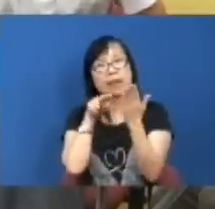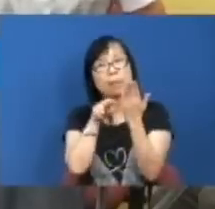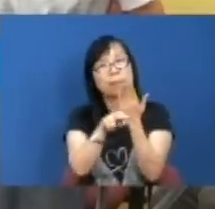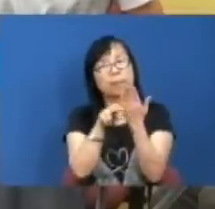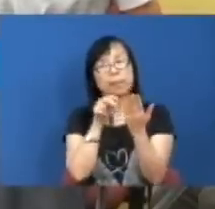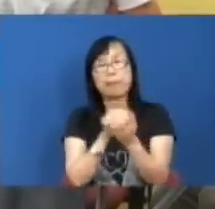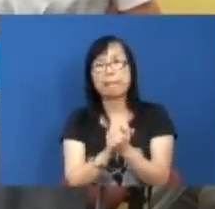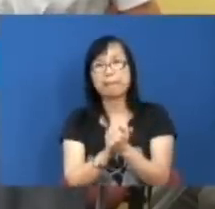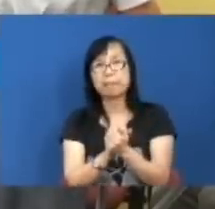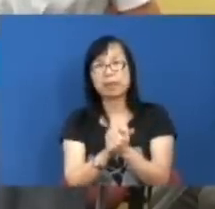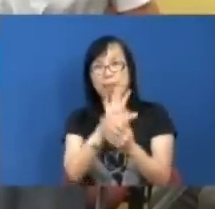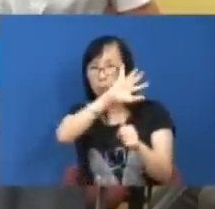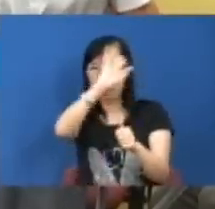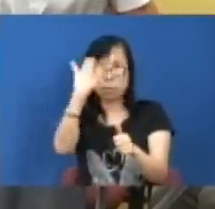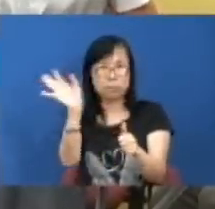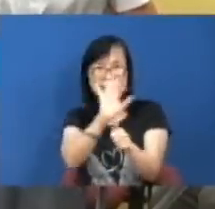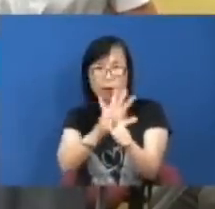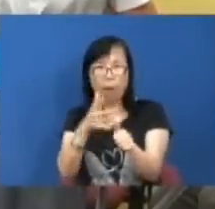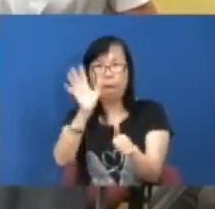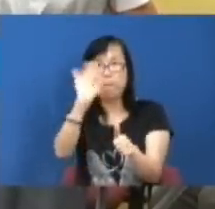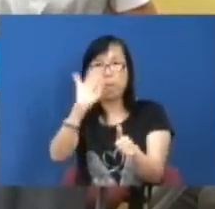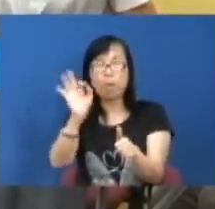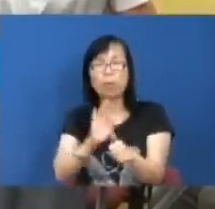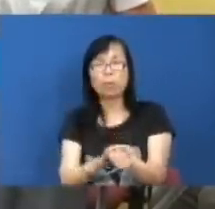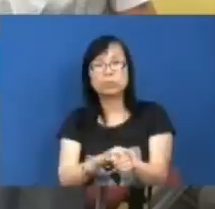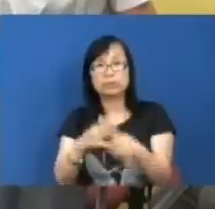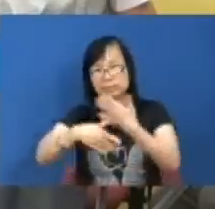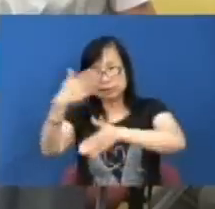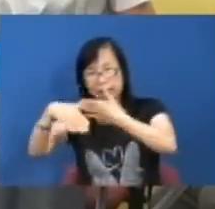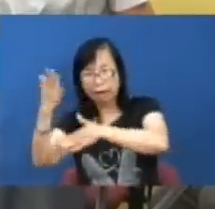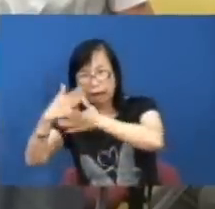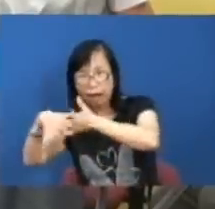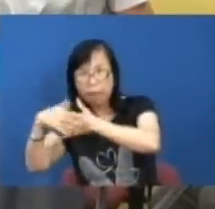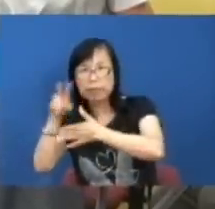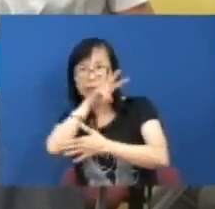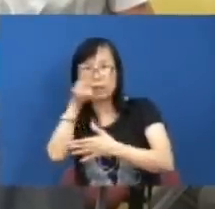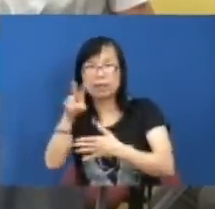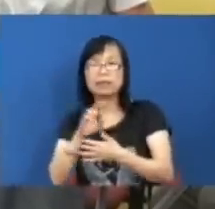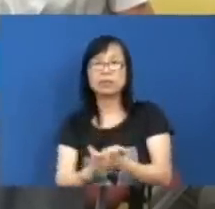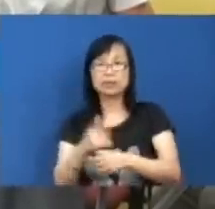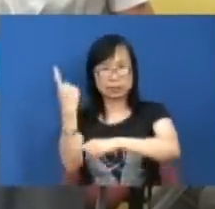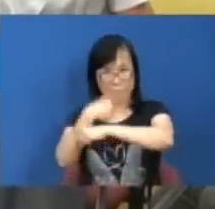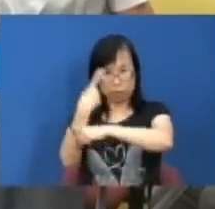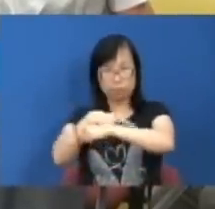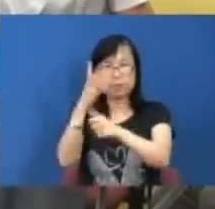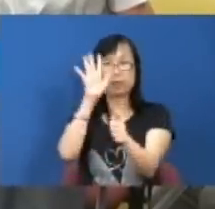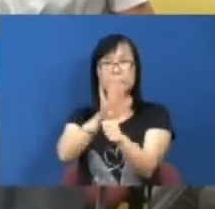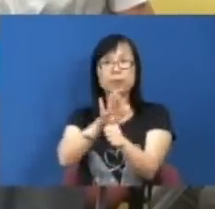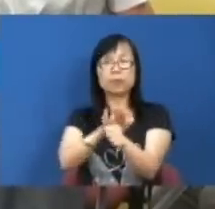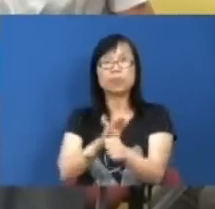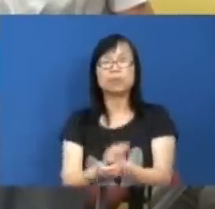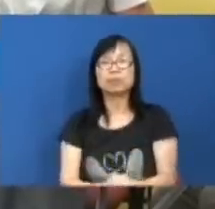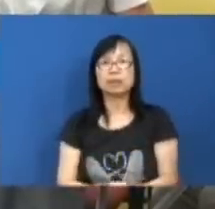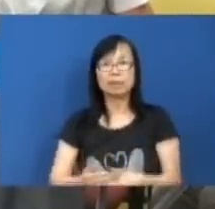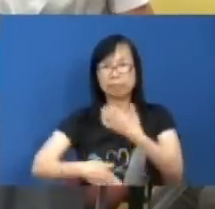變咗嚟講咧就唔會話影響咧佢個大廈個外觀咯，但係問題就可以咧當一個臨時嘅保護咯，所以啲係大廈防